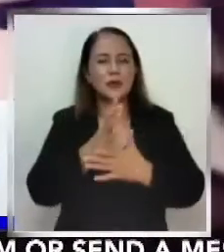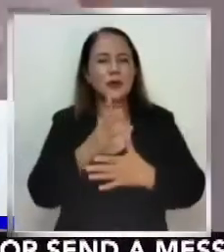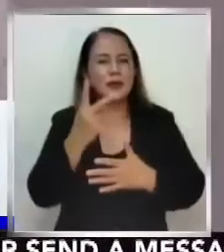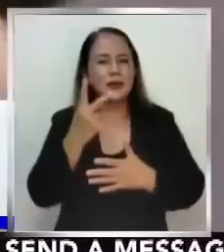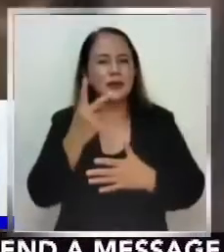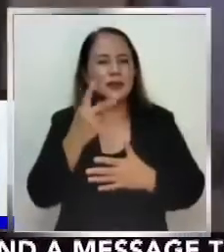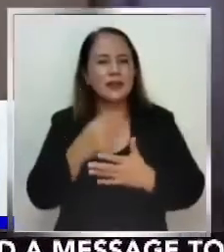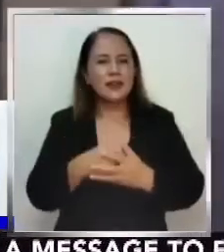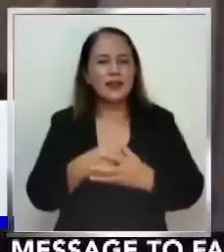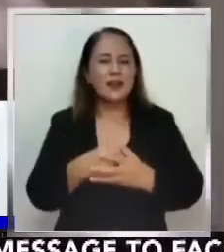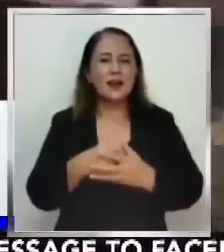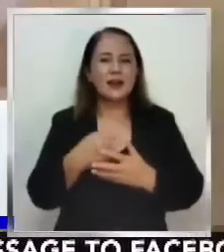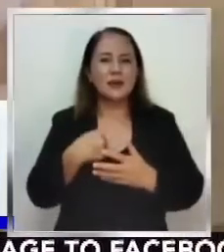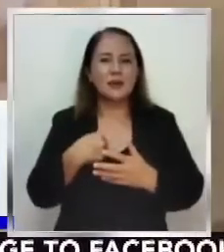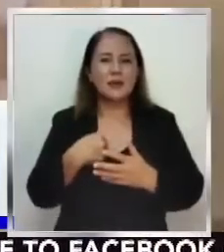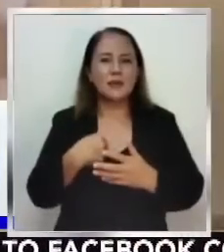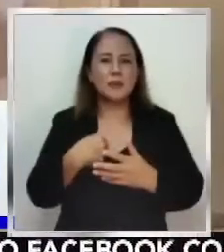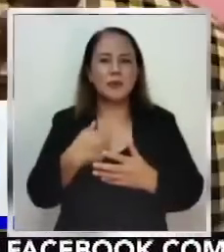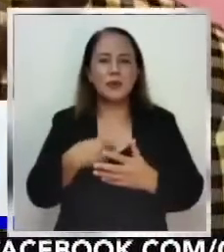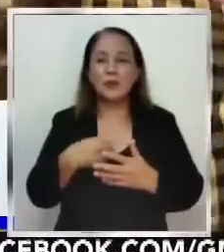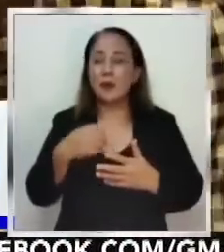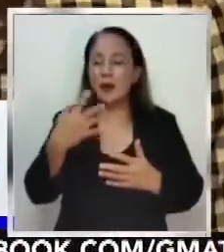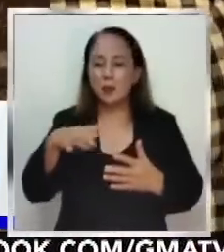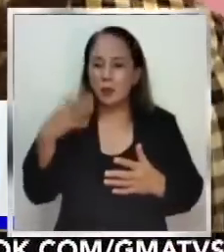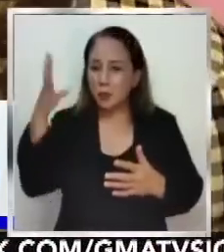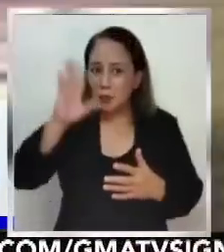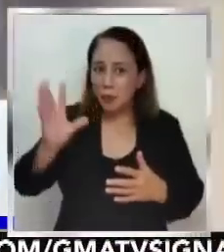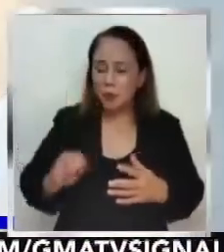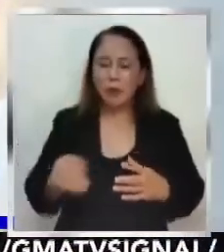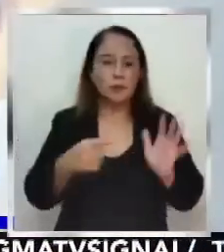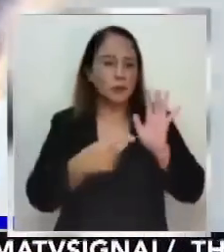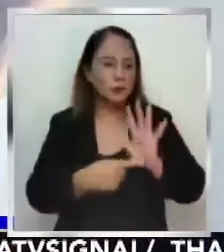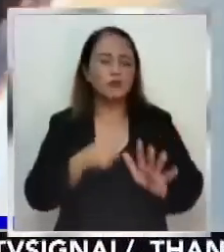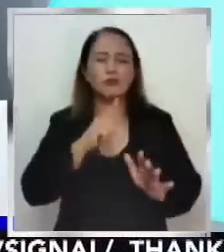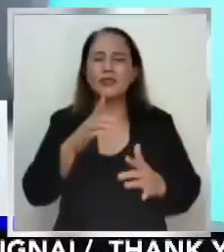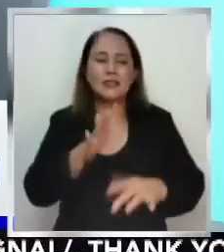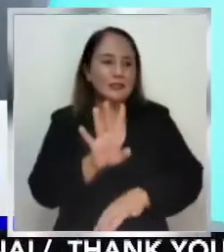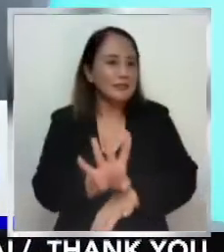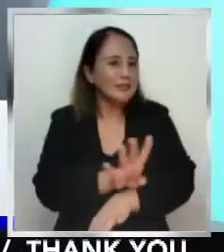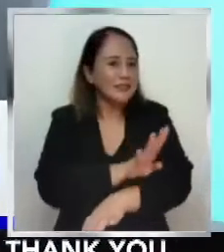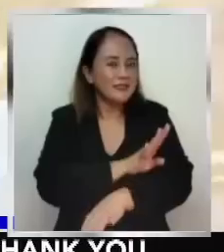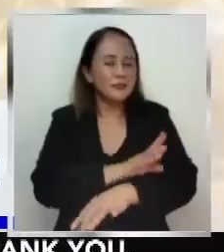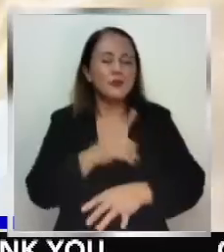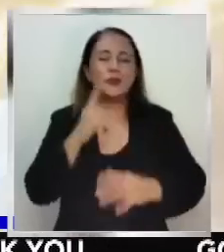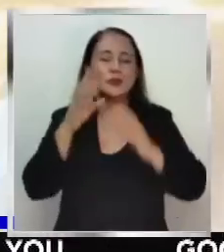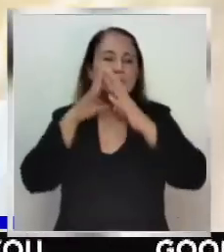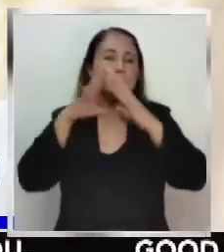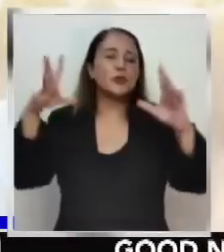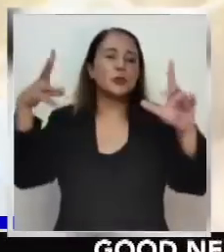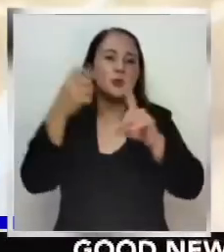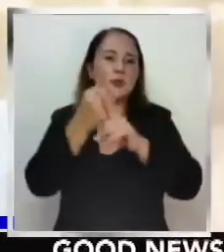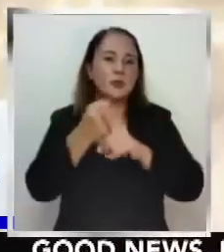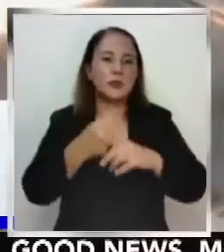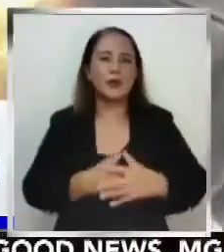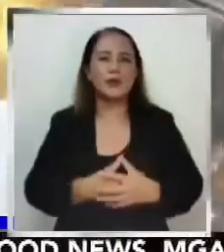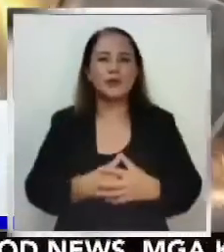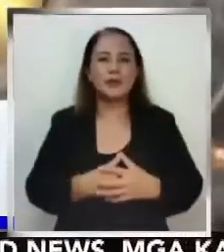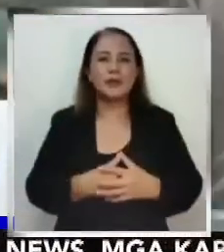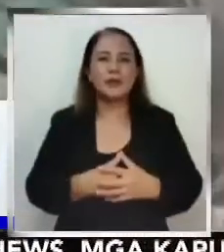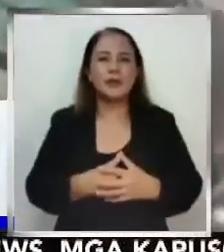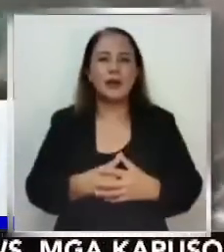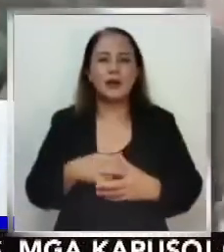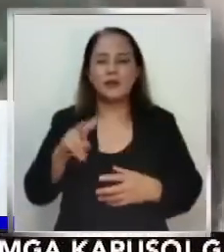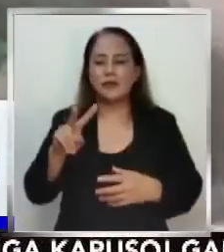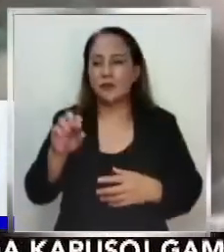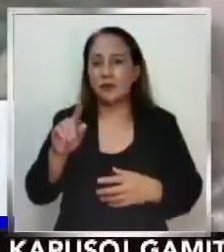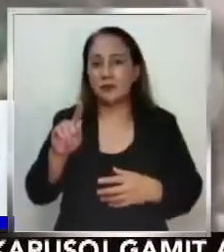yung mga super iconic scenes. Talagang nakakilabot talaga. Dream come true naman para sa big guy with a big heart ng Voltes 5 team